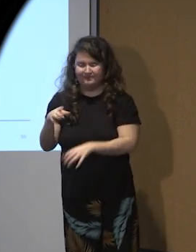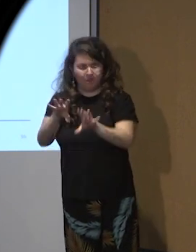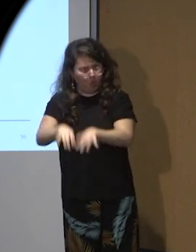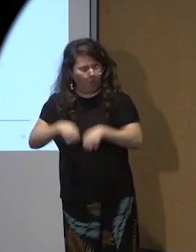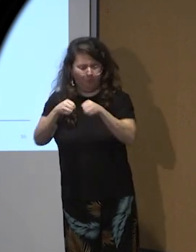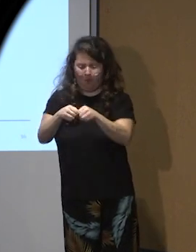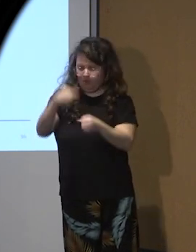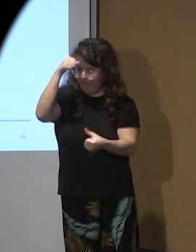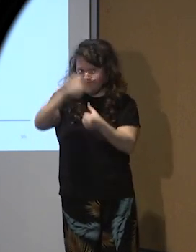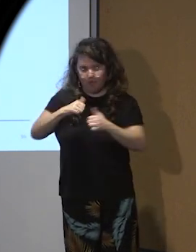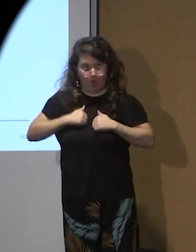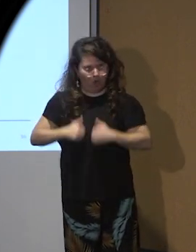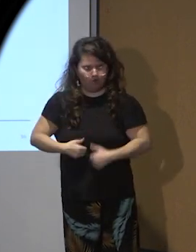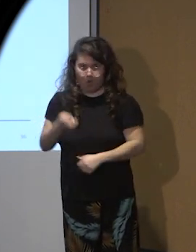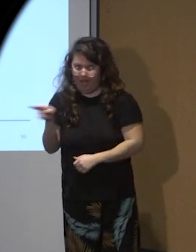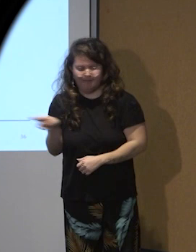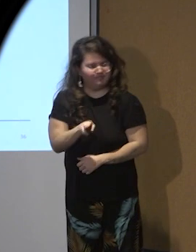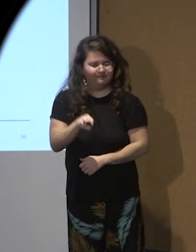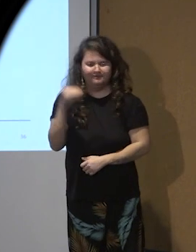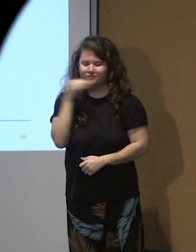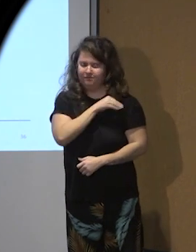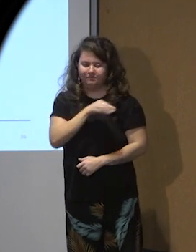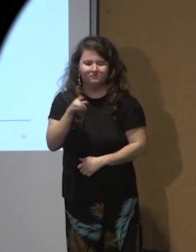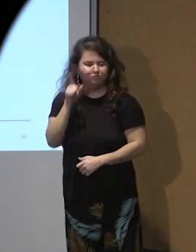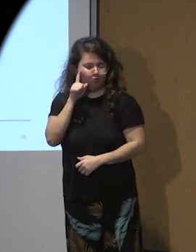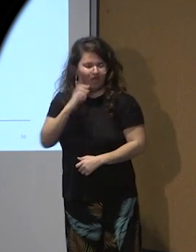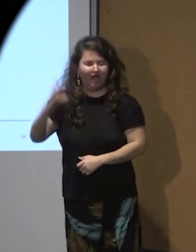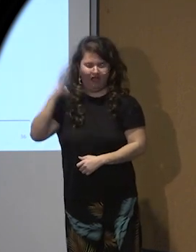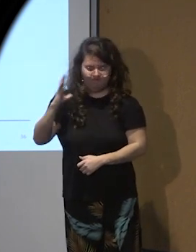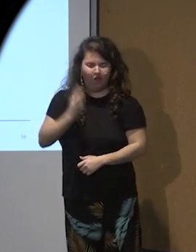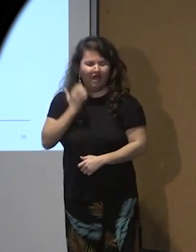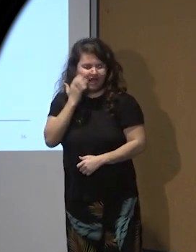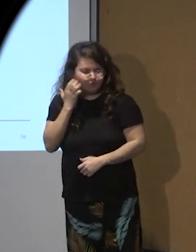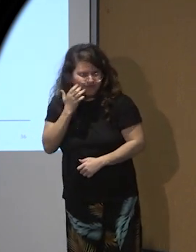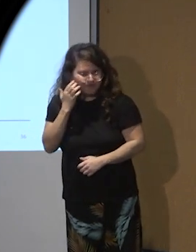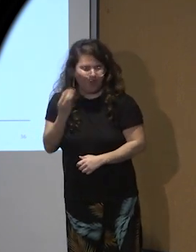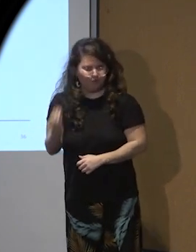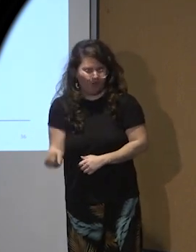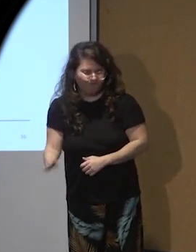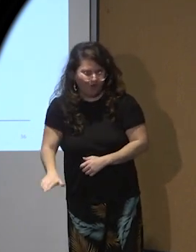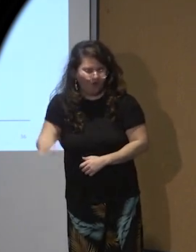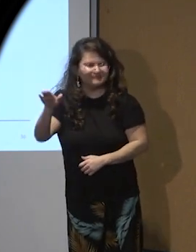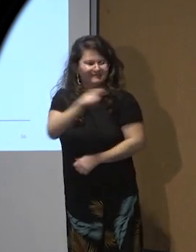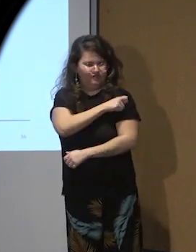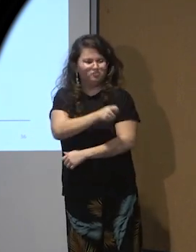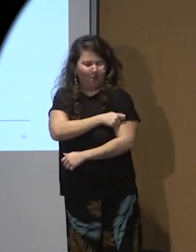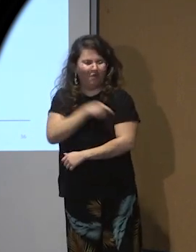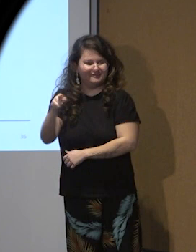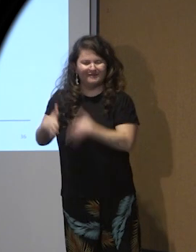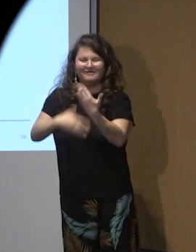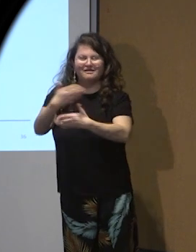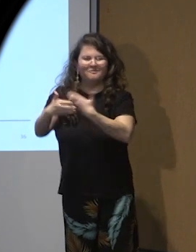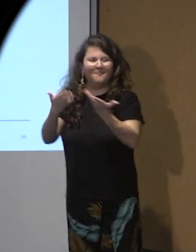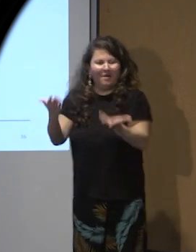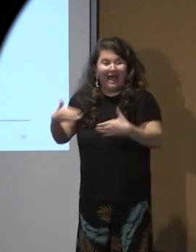activités dans l'enfance, l'adolescence. Oui. Ouais. Ça c'est cool. C'est une mémoire à long terme. Là. Donc il n'est jamais trop tard, en